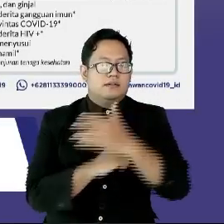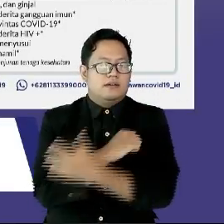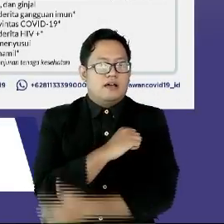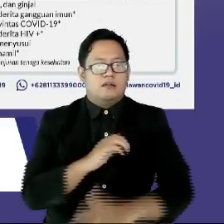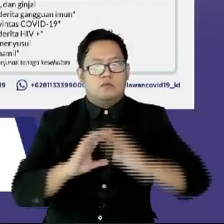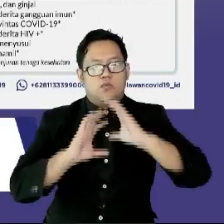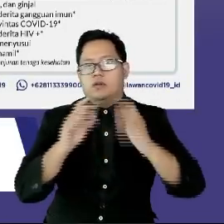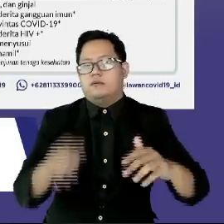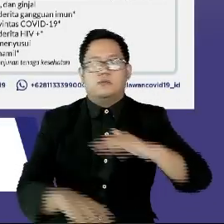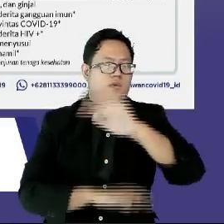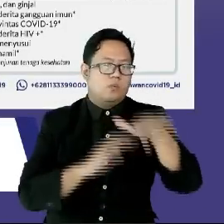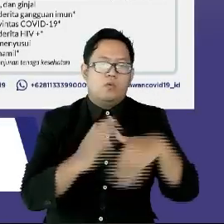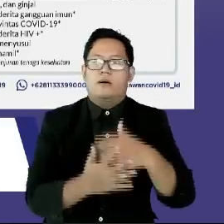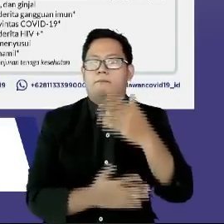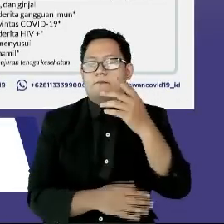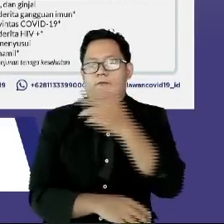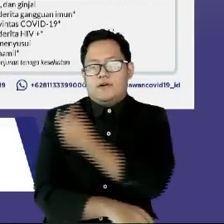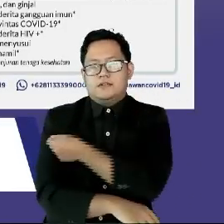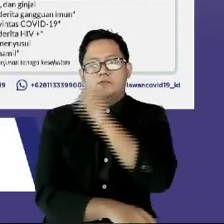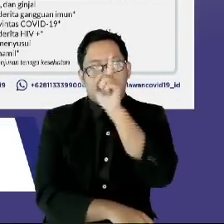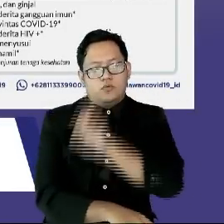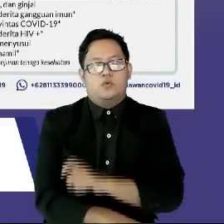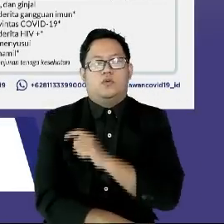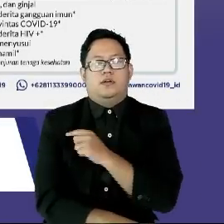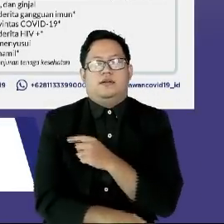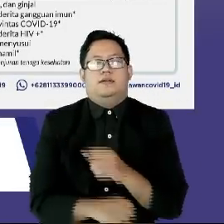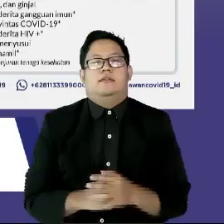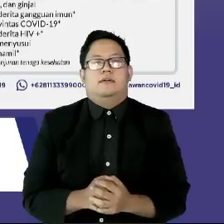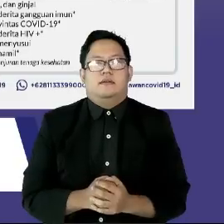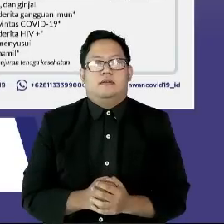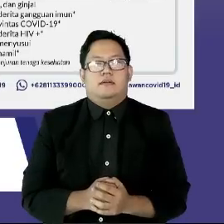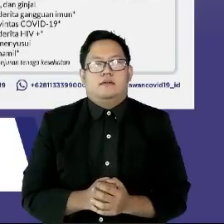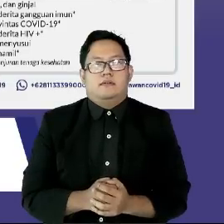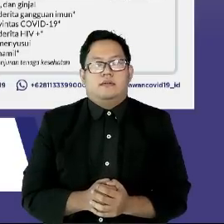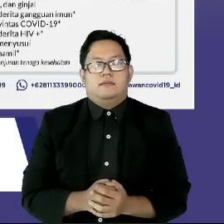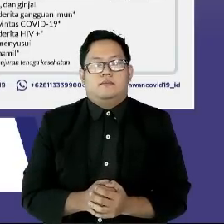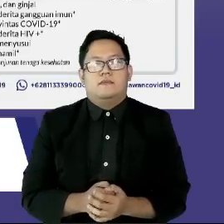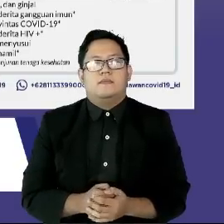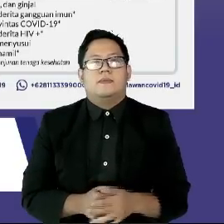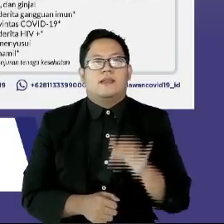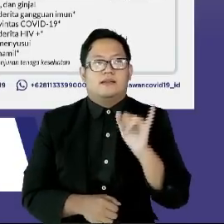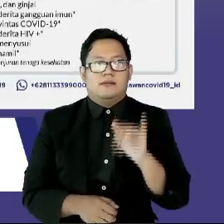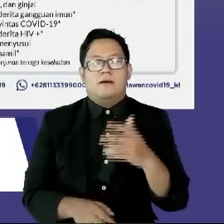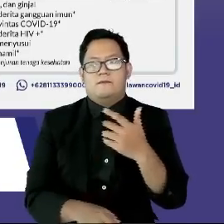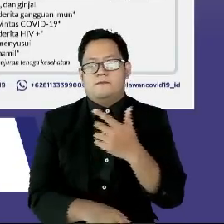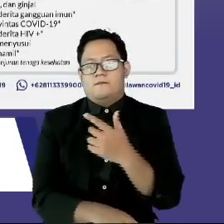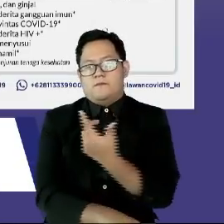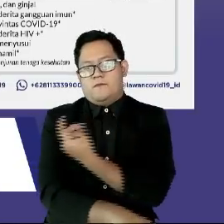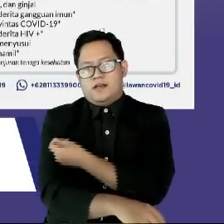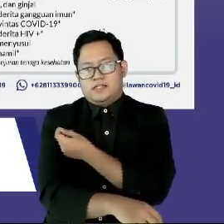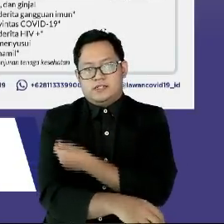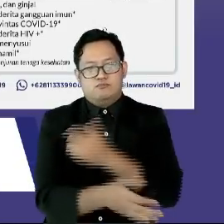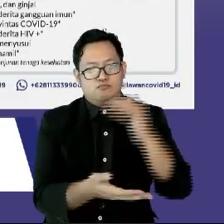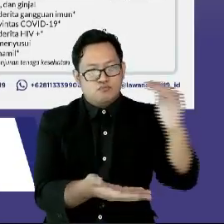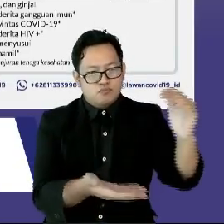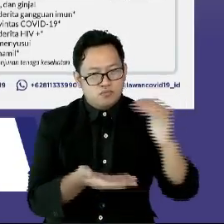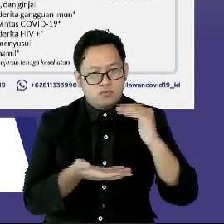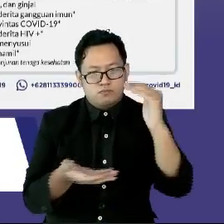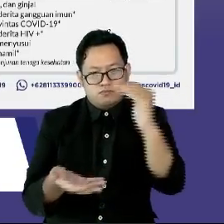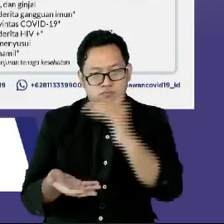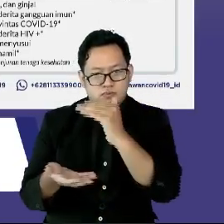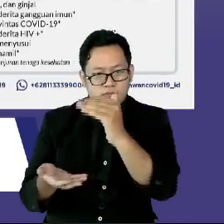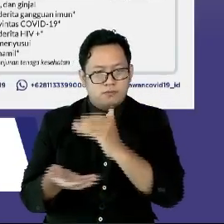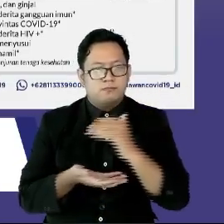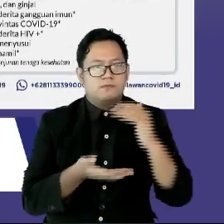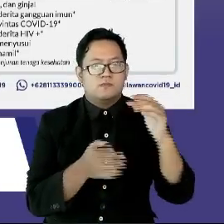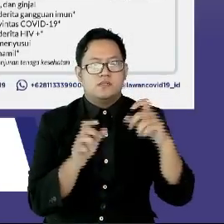di dunia membutuhkannya. Seiring dengan semakin banyaknya pasokan vaksin yang berdatangan, bahkan berpeluang